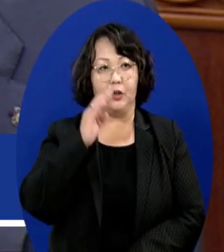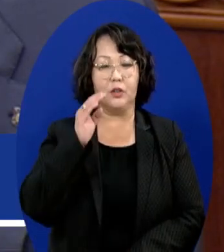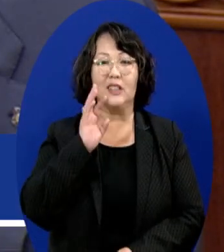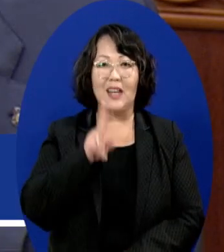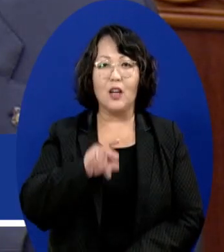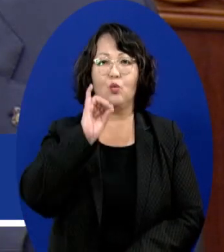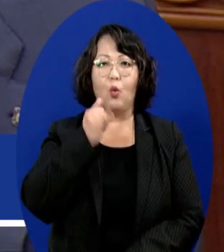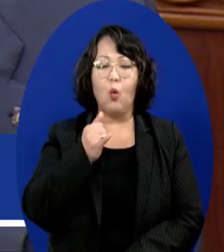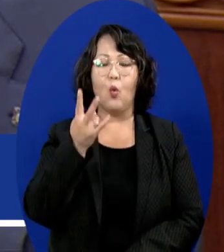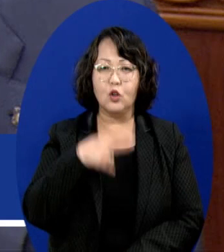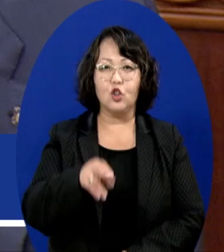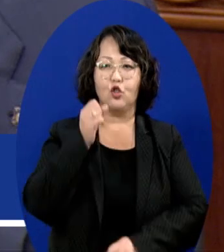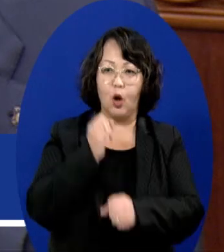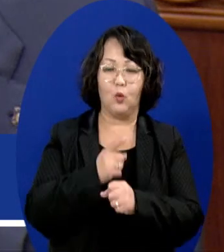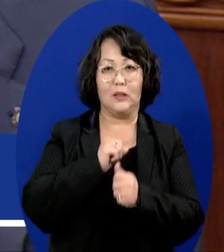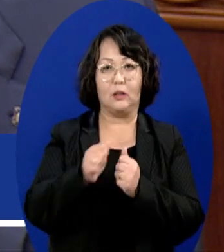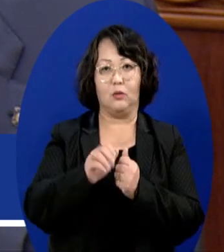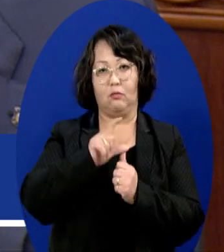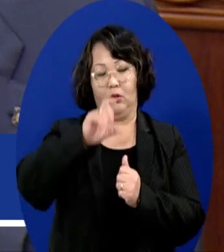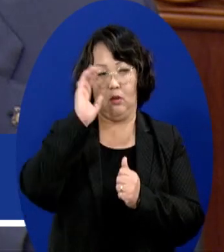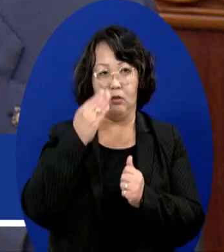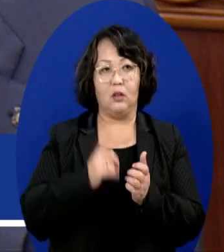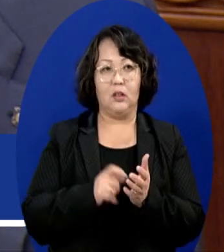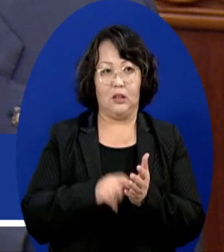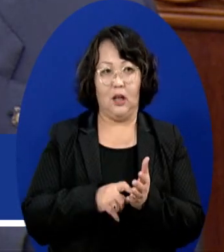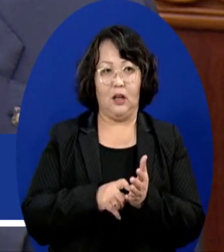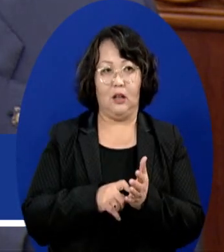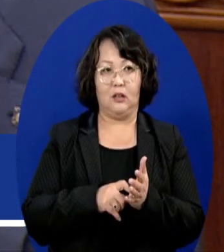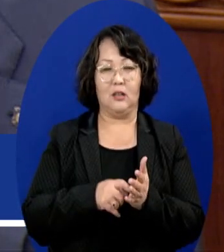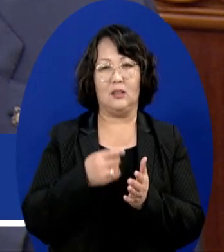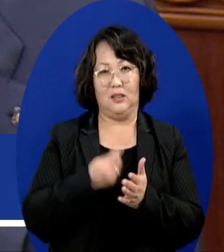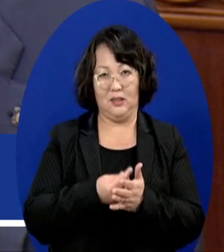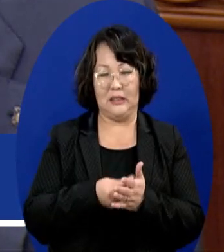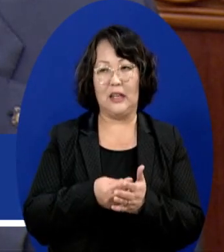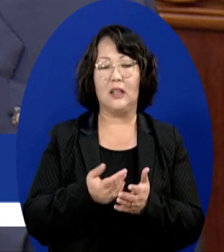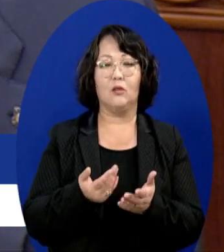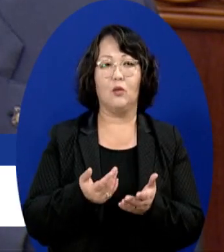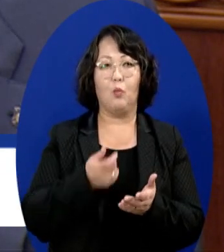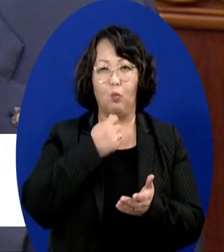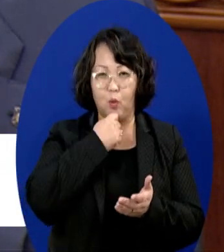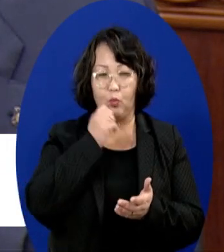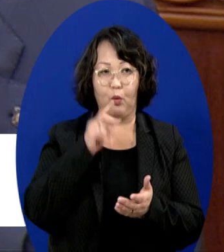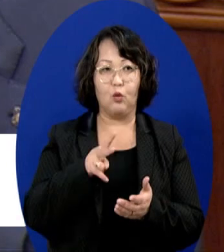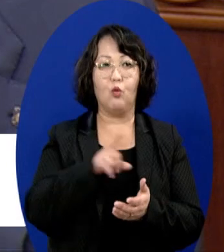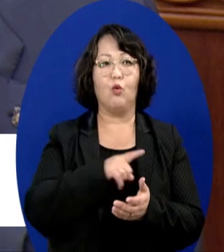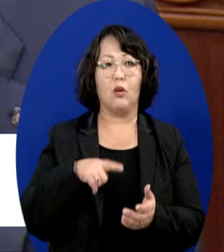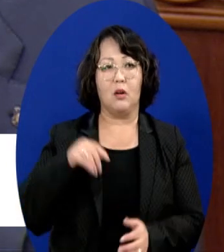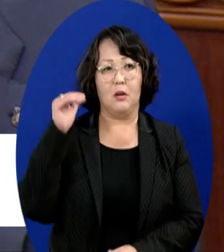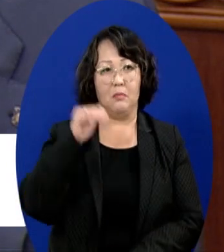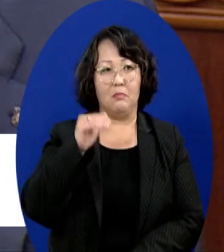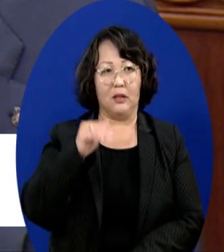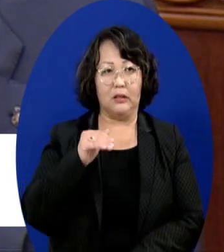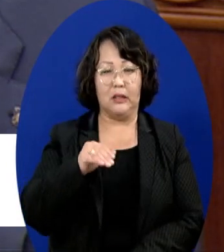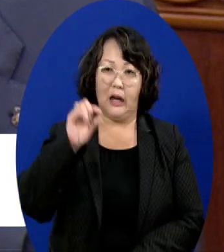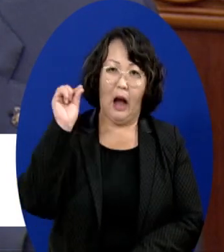өгөх зөв юм болов. Заавал одоо энэ тэр гэж нэг бүслэн заахгүйгээр ядаж одоо тэр өөрсдөө машин сав аваад унцдаггүй байх хэрэгтэй